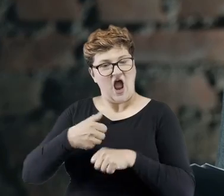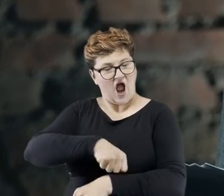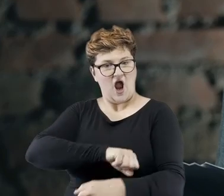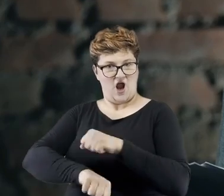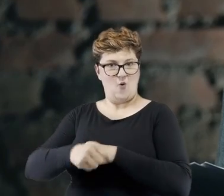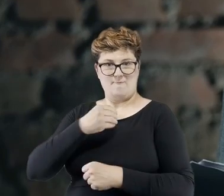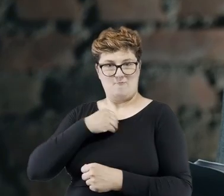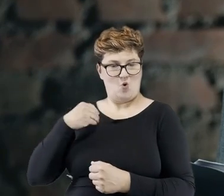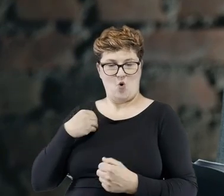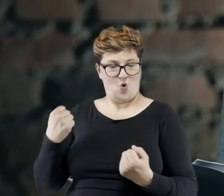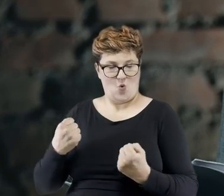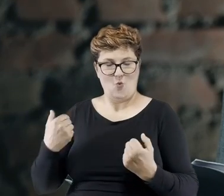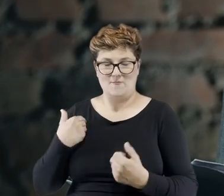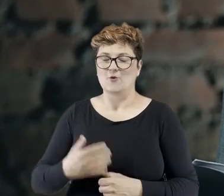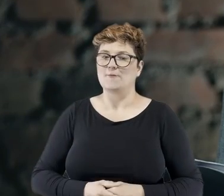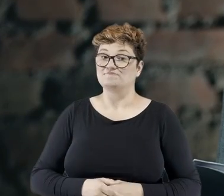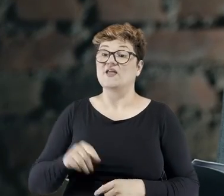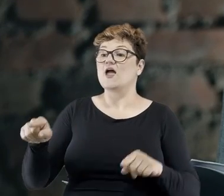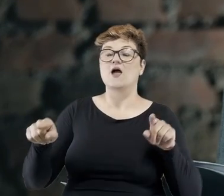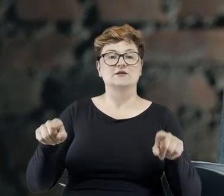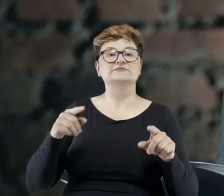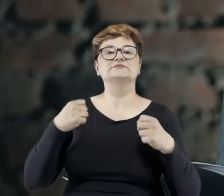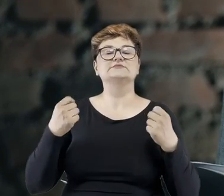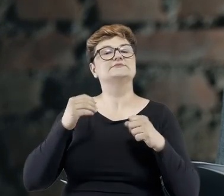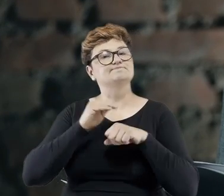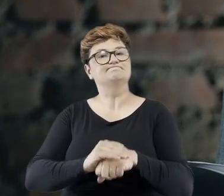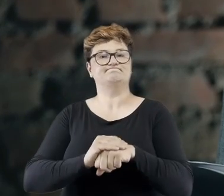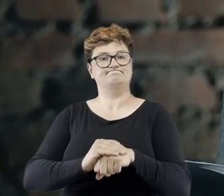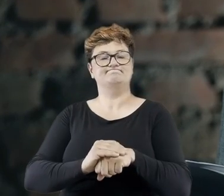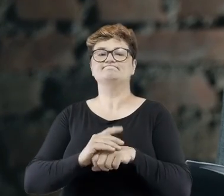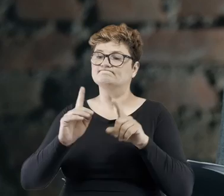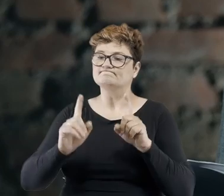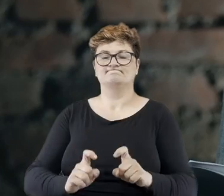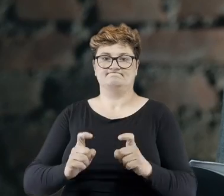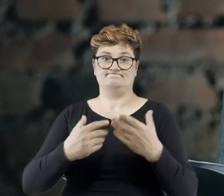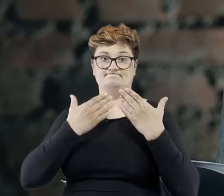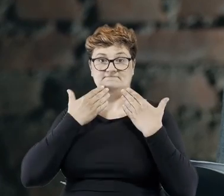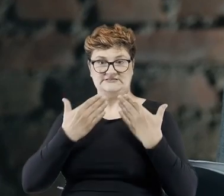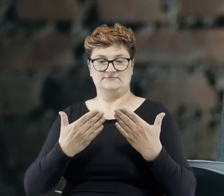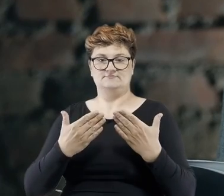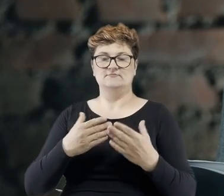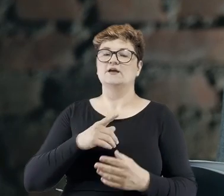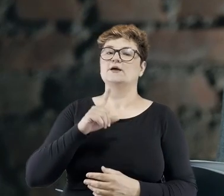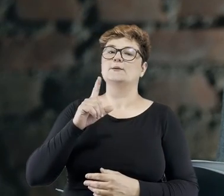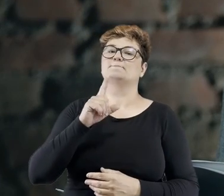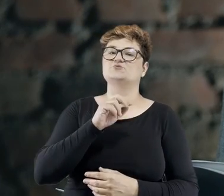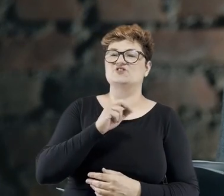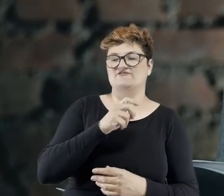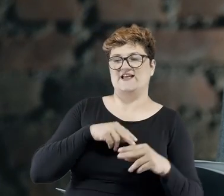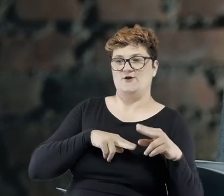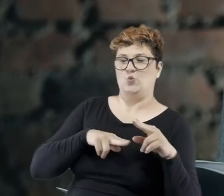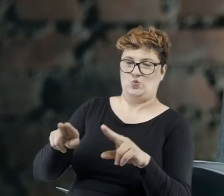polską. I one się zaprzyjaźniły w ten sposób, że jakby no, Przybyszewska